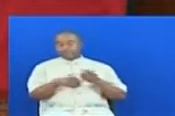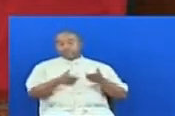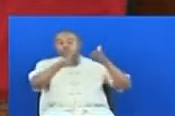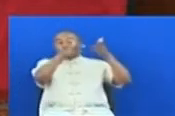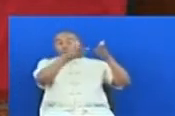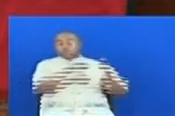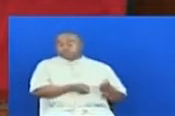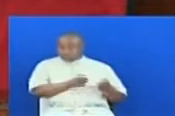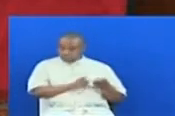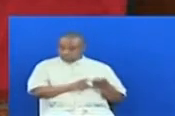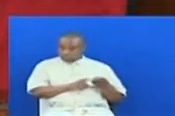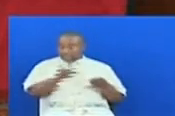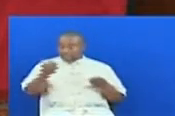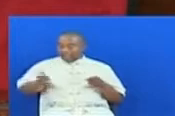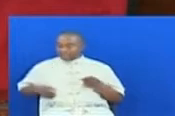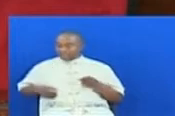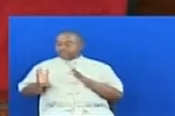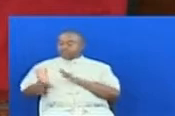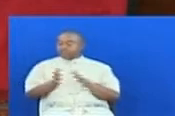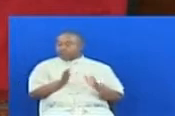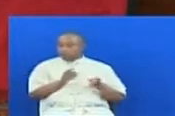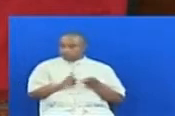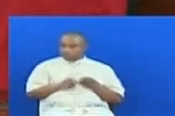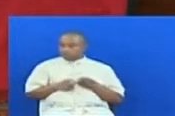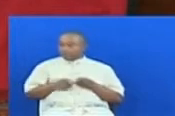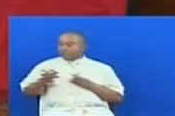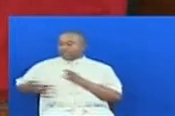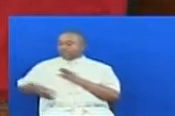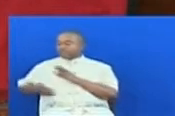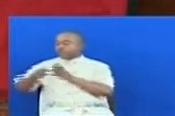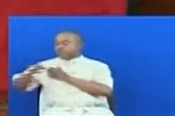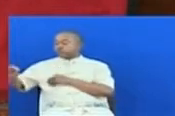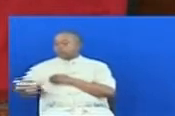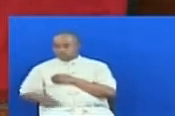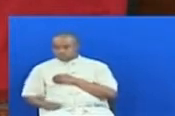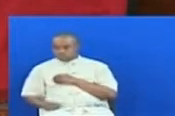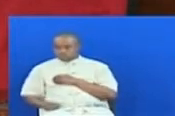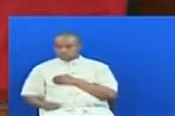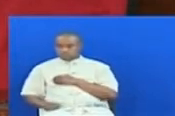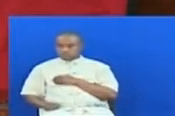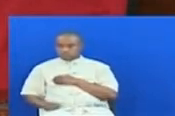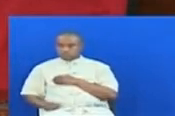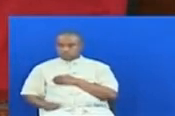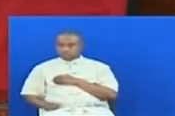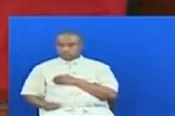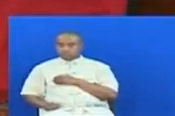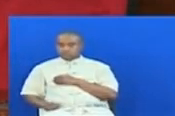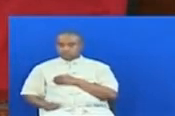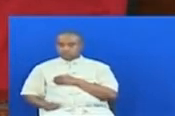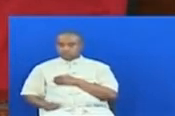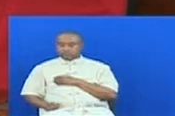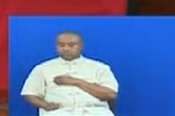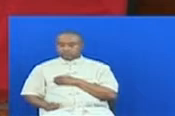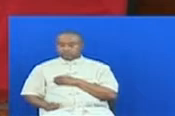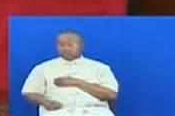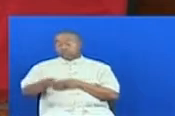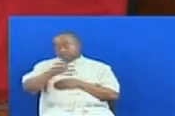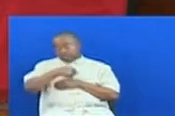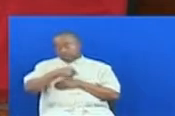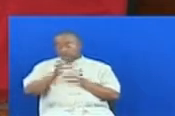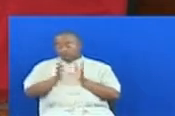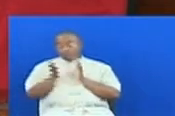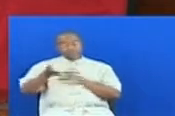mhasibu, afisa mipango na afisa manunuzi. Lakini hapa mchango wangu ni kwamba mimi naomba serikali hebu